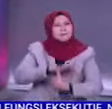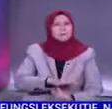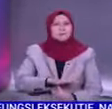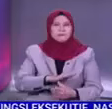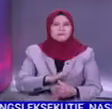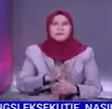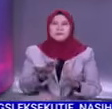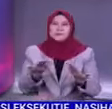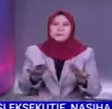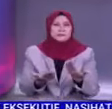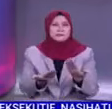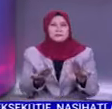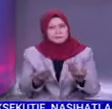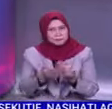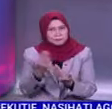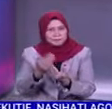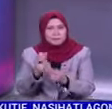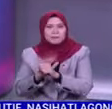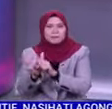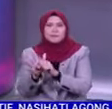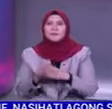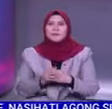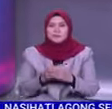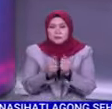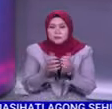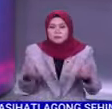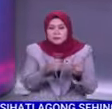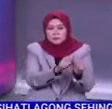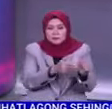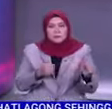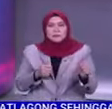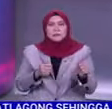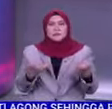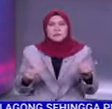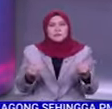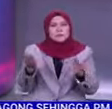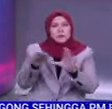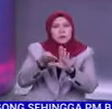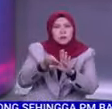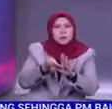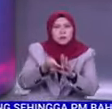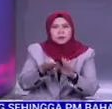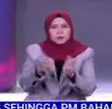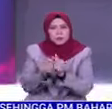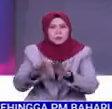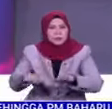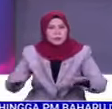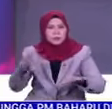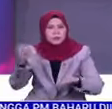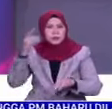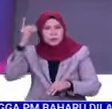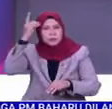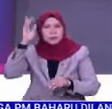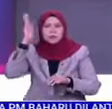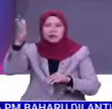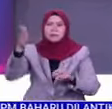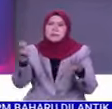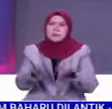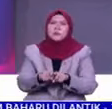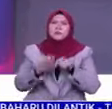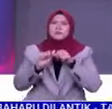tinggi terdedah kepadanya. Tanpa pencegahan dan rawatan awal, impak psikologi kepada mereka akan